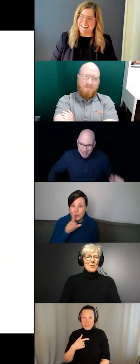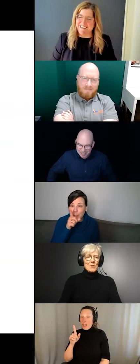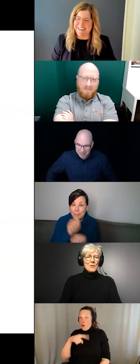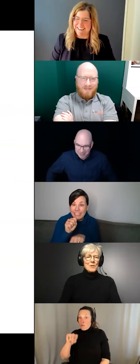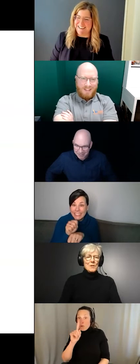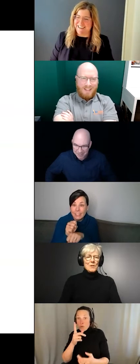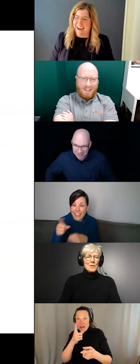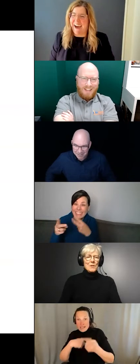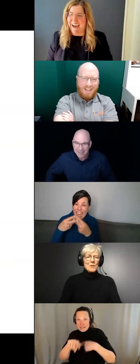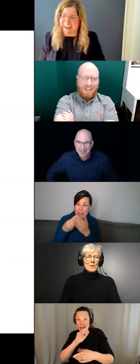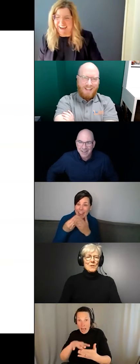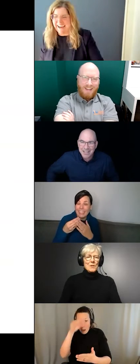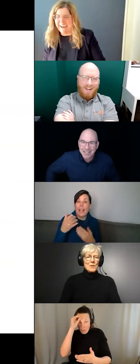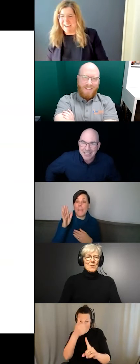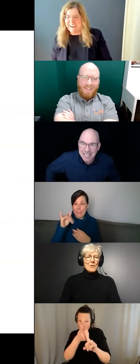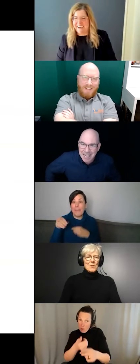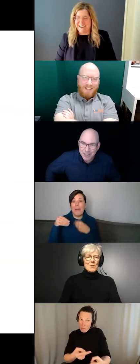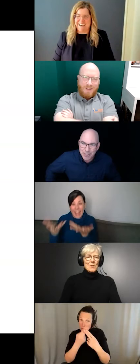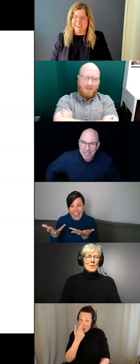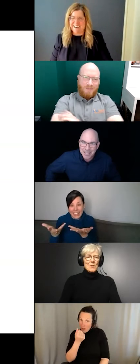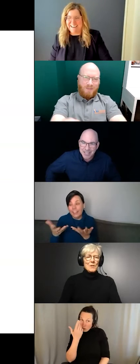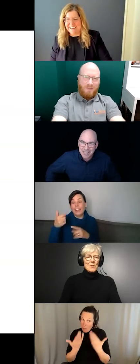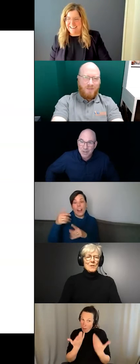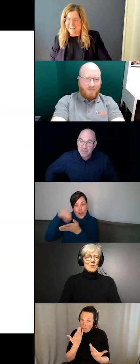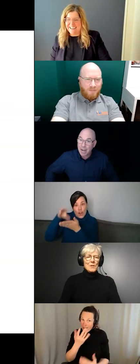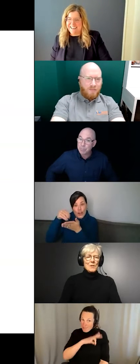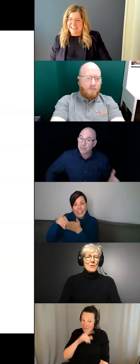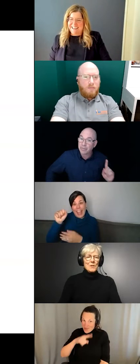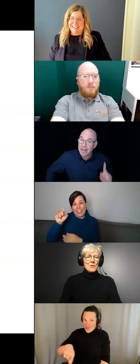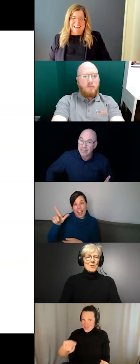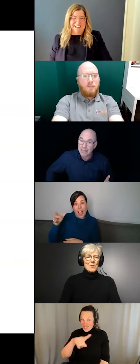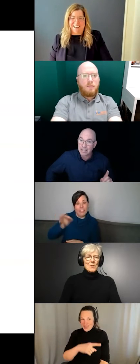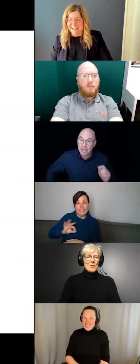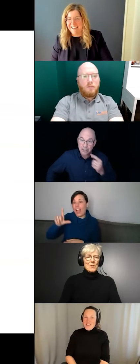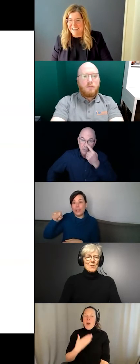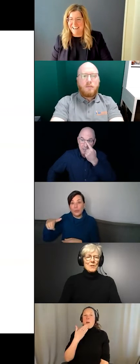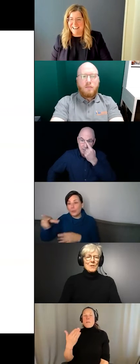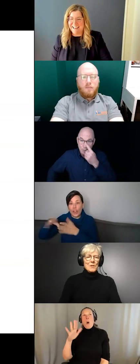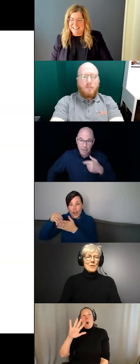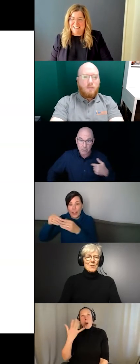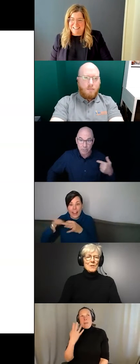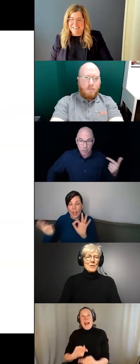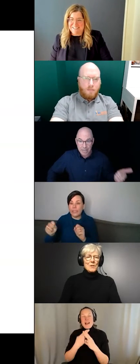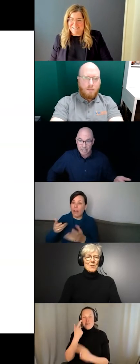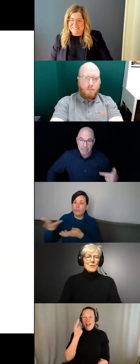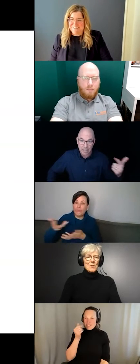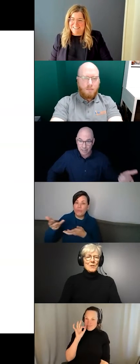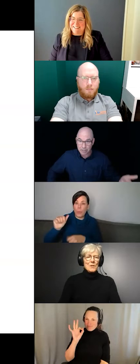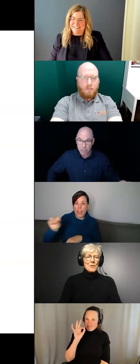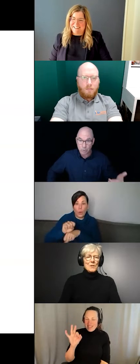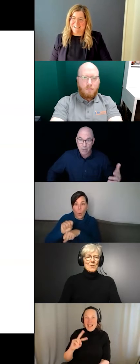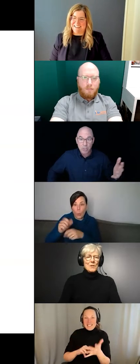argent, bien sûr. Si vous apprenez le langage des signes, peut-être que vous allez épargner de l'argent vous-même. Eh oui, il y a une bonne idée pour sauver de